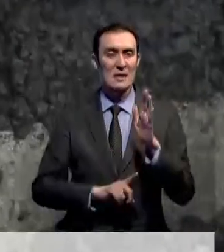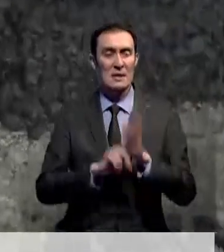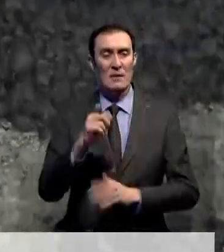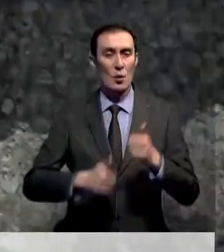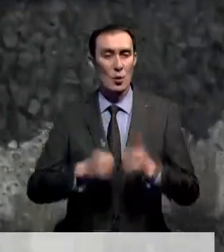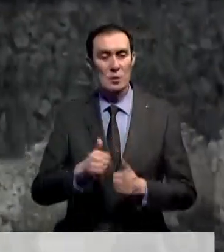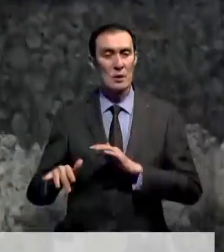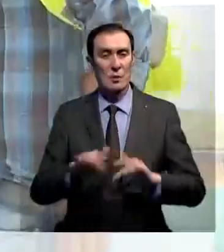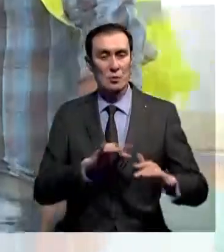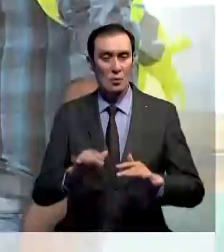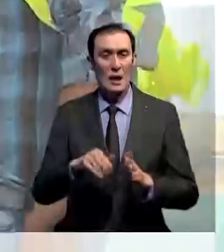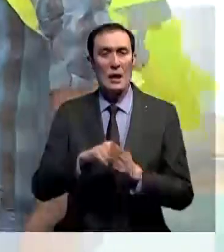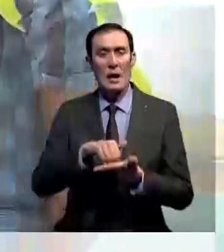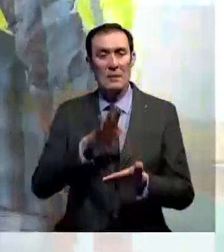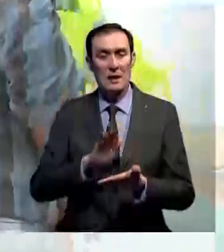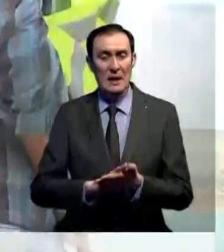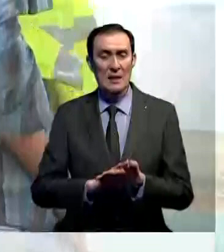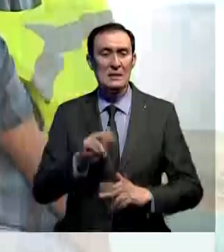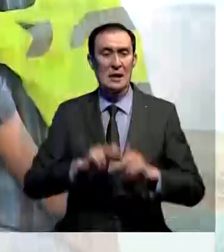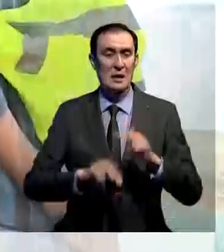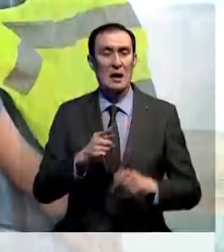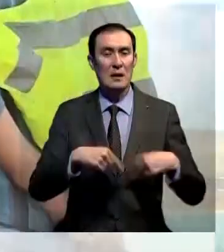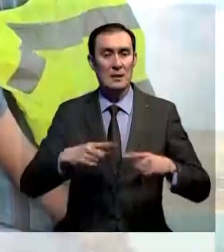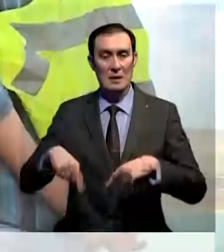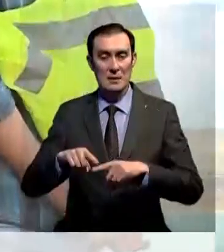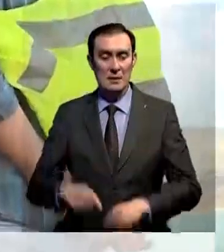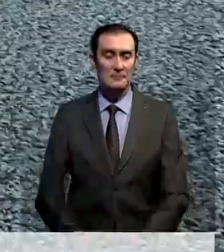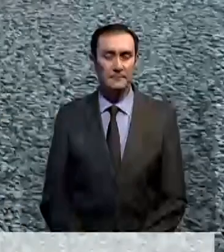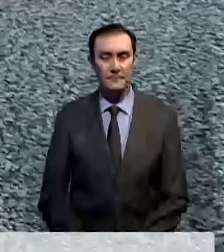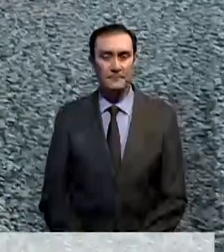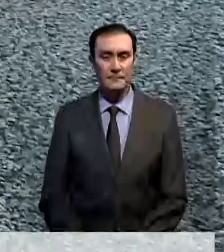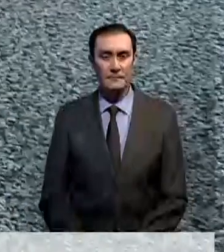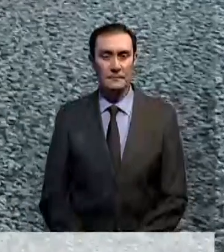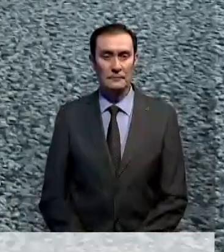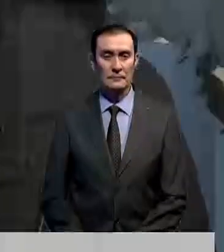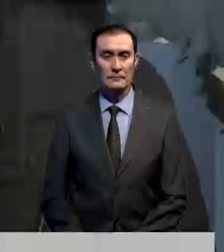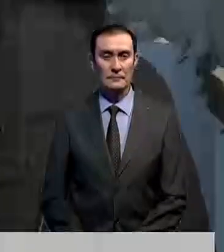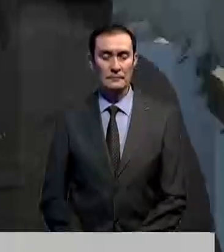Стартовали конкурсные процедуры для определения подрядных организаций.